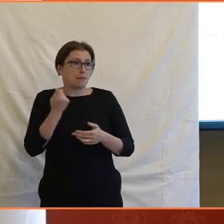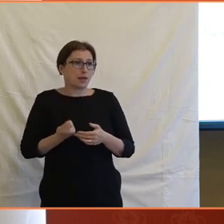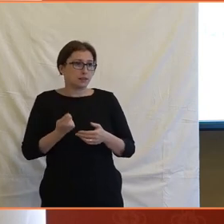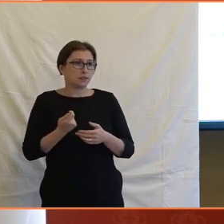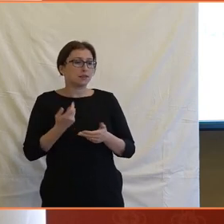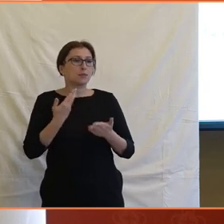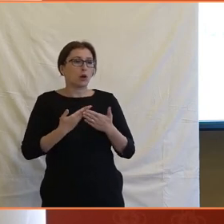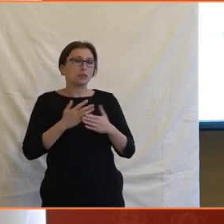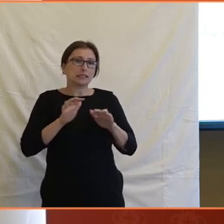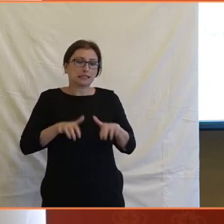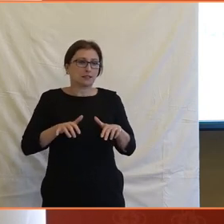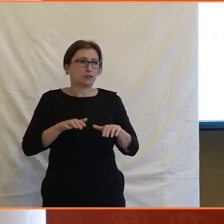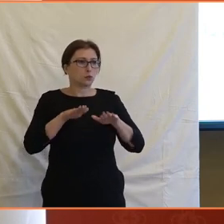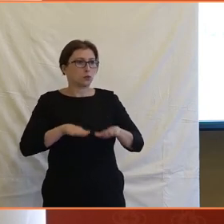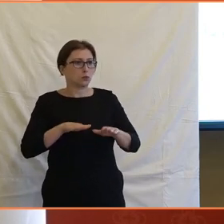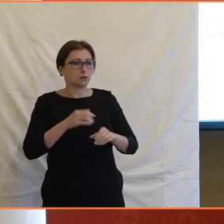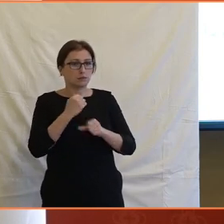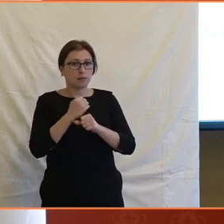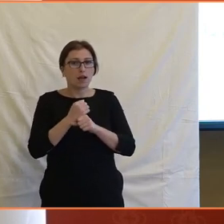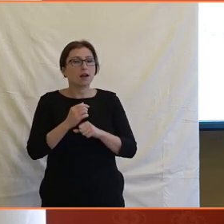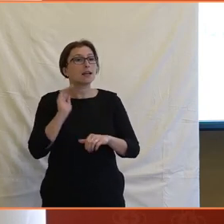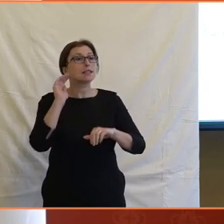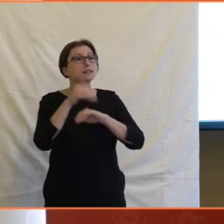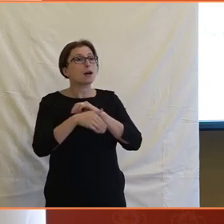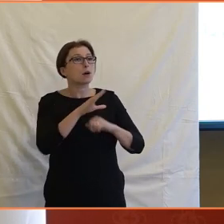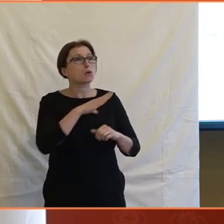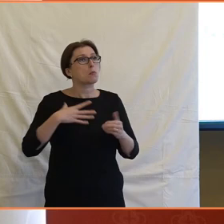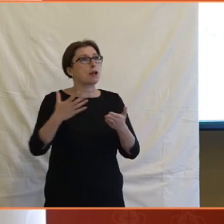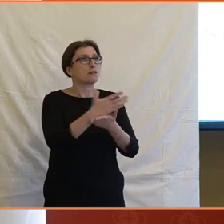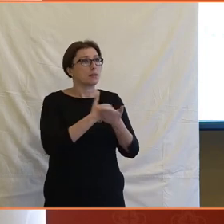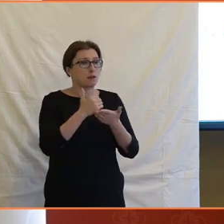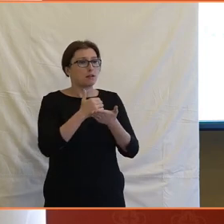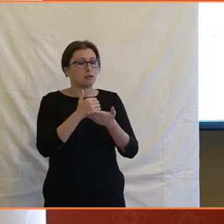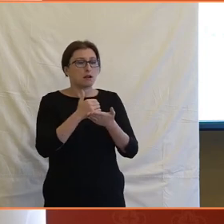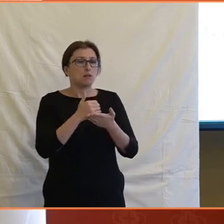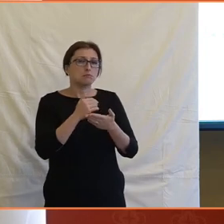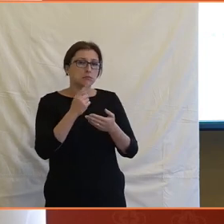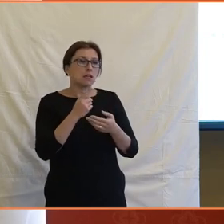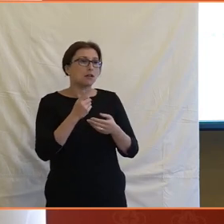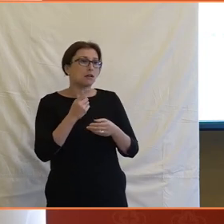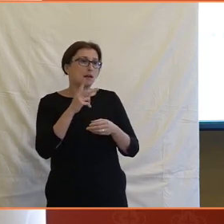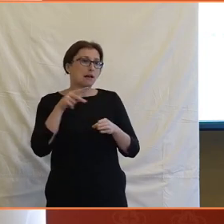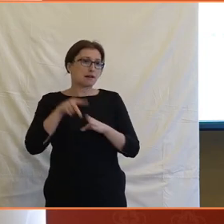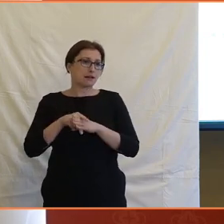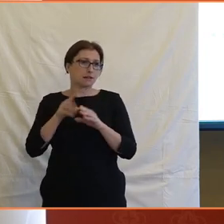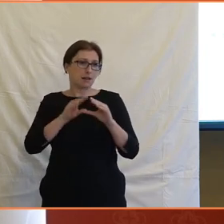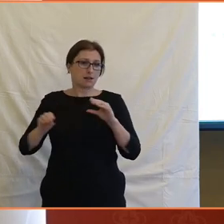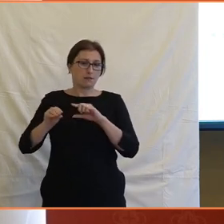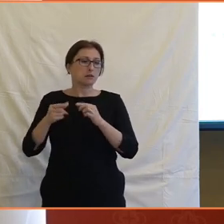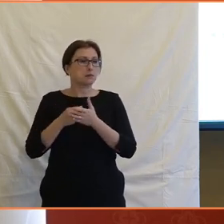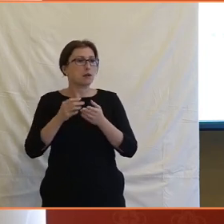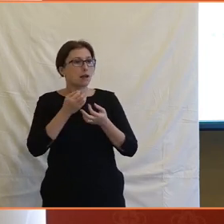když samozřejmě na západě z nějakého běžného platu jste schopni mít rezervu na nějakou dobu, tak si můžete